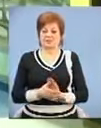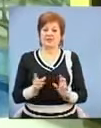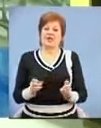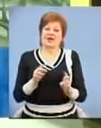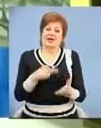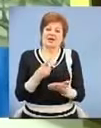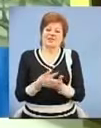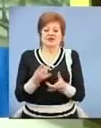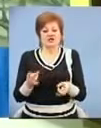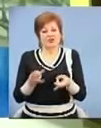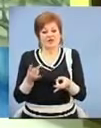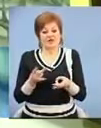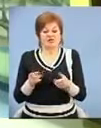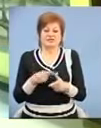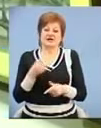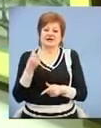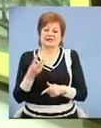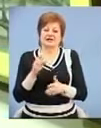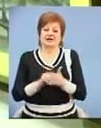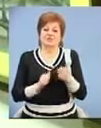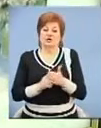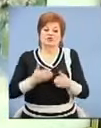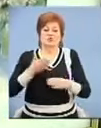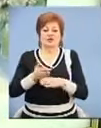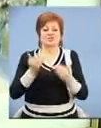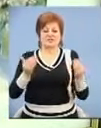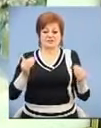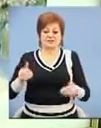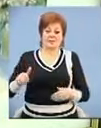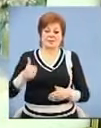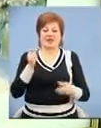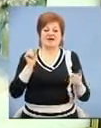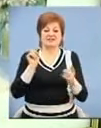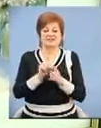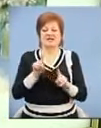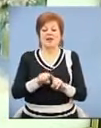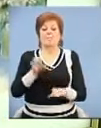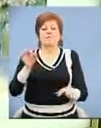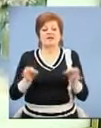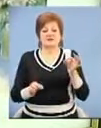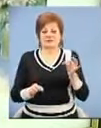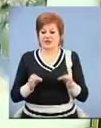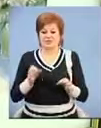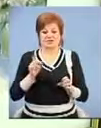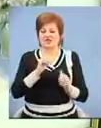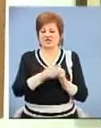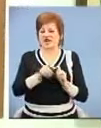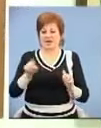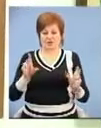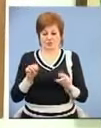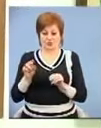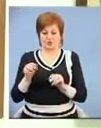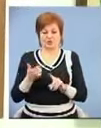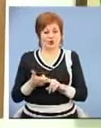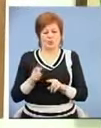Як виглядає ніжність або три причини відвідати виставку? Найперше – зустріти такі пейзажі у реальності не кожному пощастить. Надто